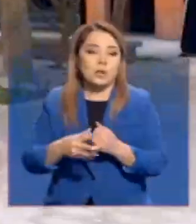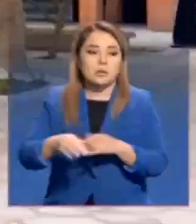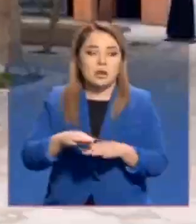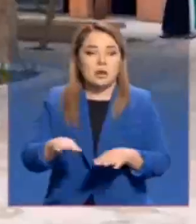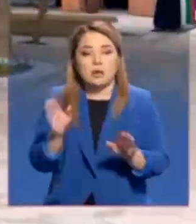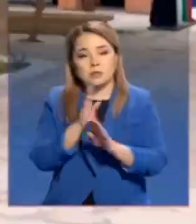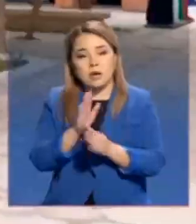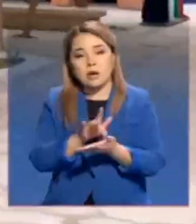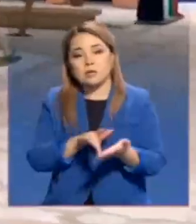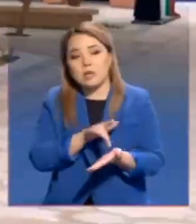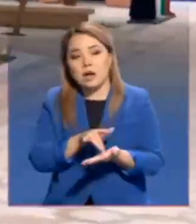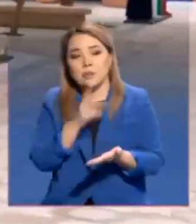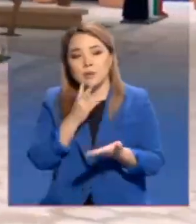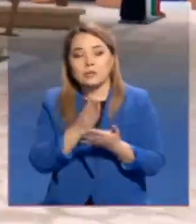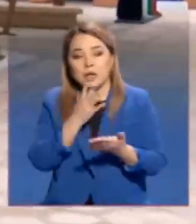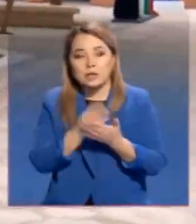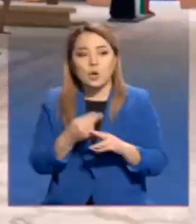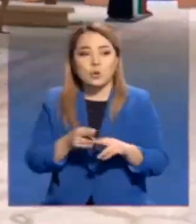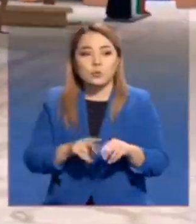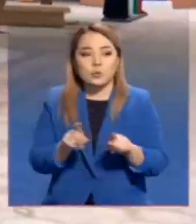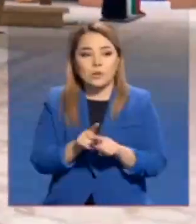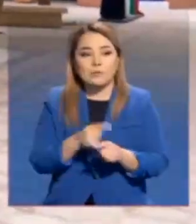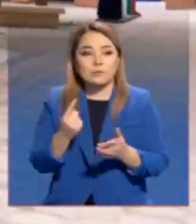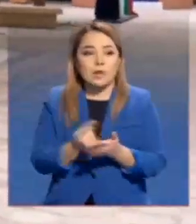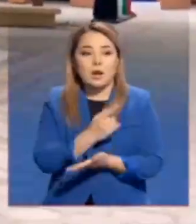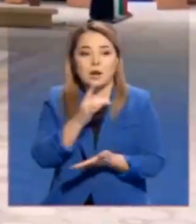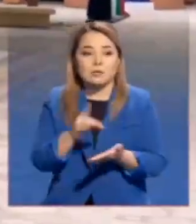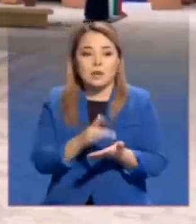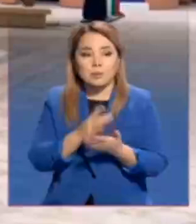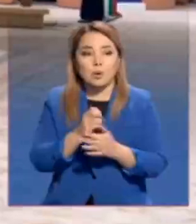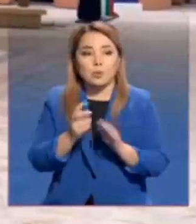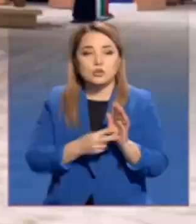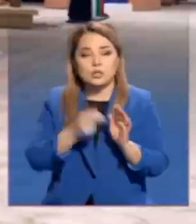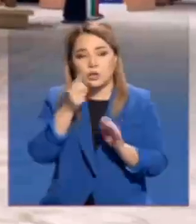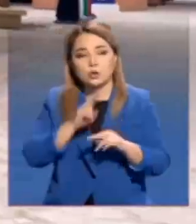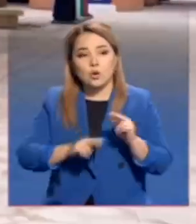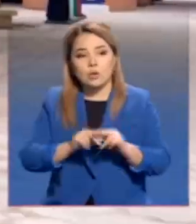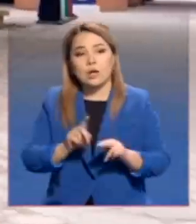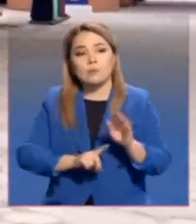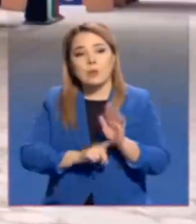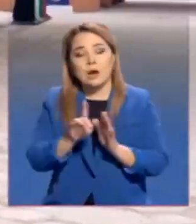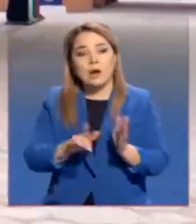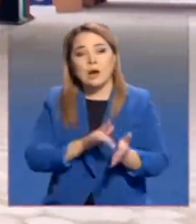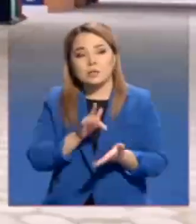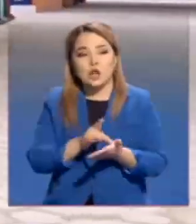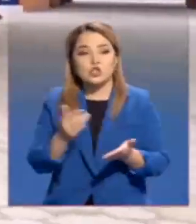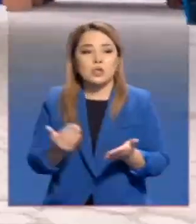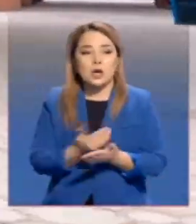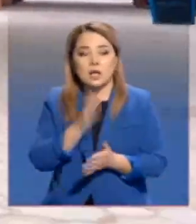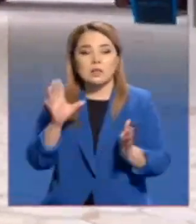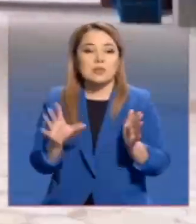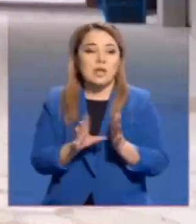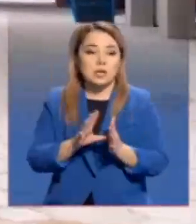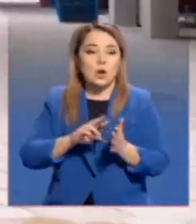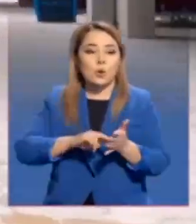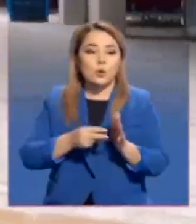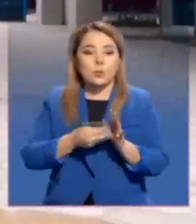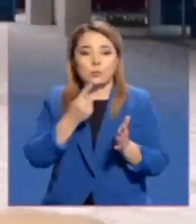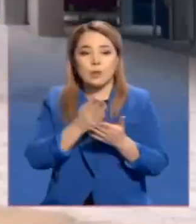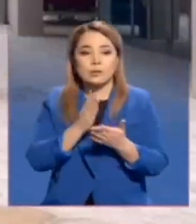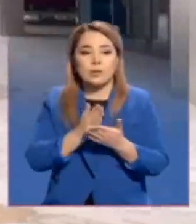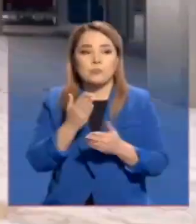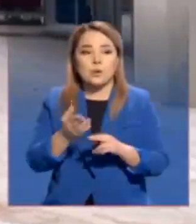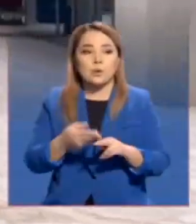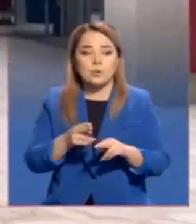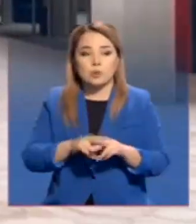әрі дүние жүзінде көміртегінен бас тартқан алғашқы шаһар. Осыдан 17 жыл бұрын құрылысы басталған қала жаңартылатын энергия көзімен жабдықталған.